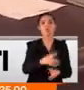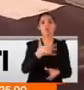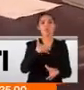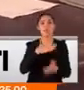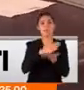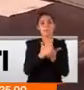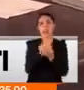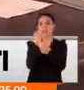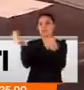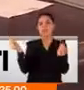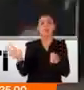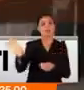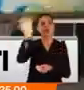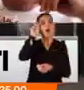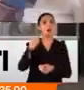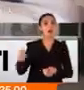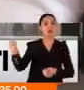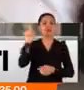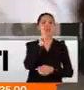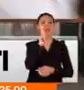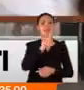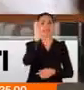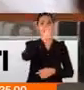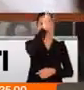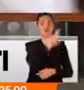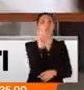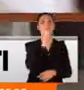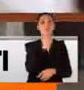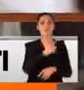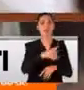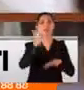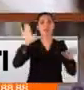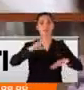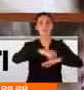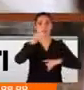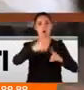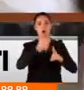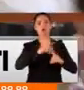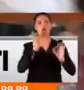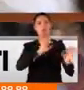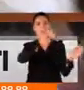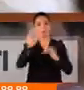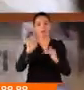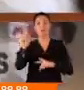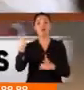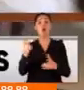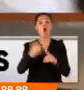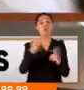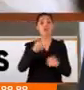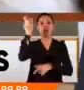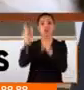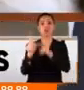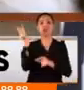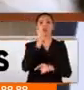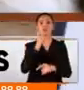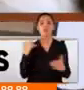kendilerine de miras bıraktığını öğrendi. İngiliz turist George Charlie 20 yıl boyunca Kuşadası'ndaki bu otele geldi ve bu oteldeki personelden 20